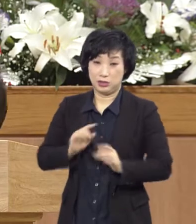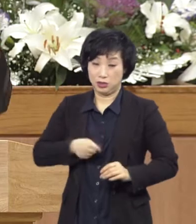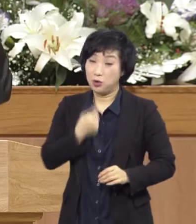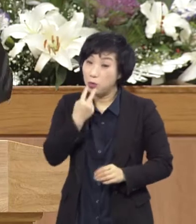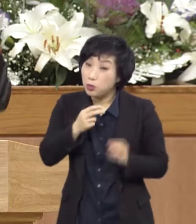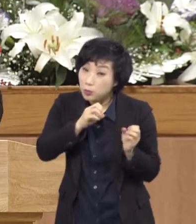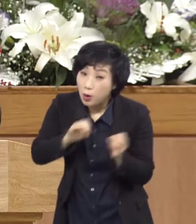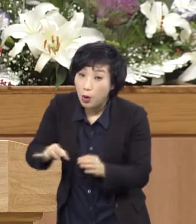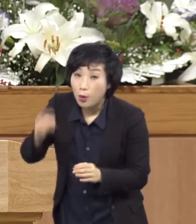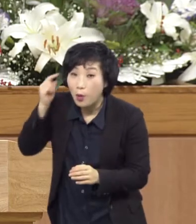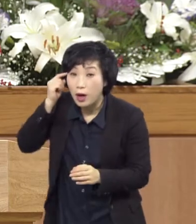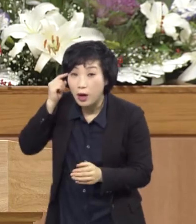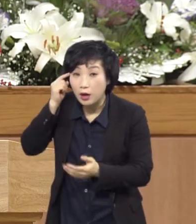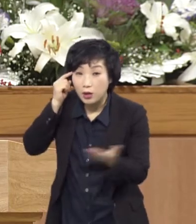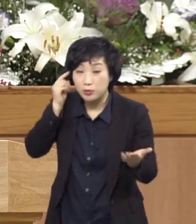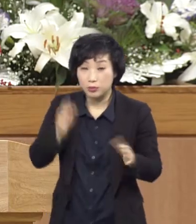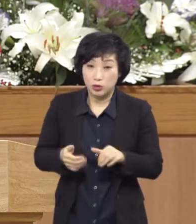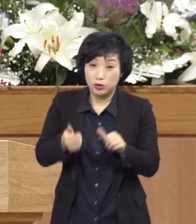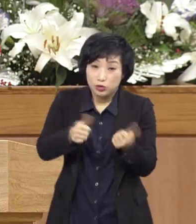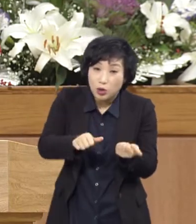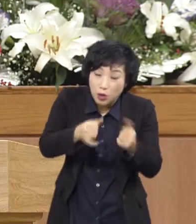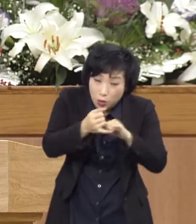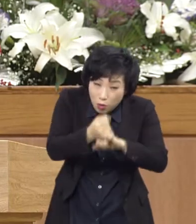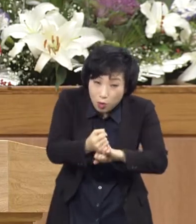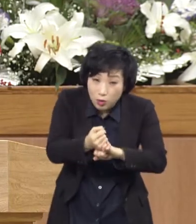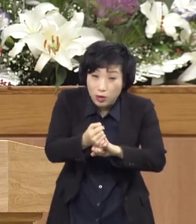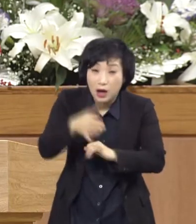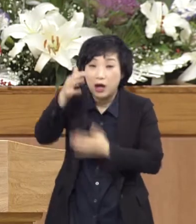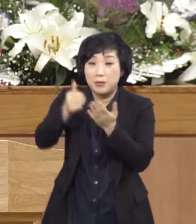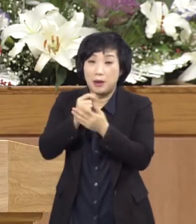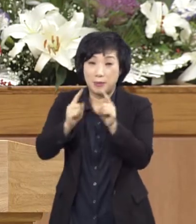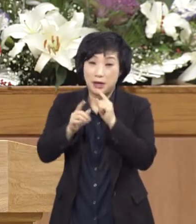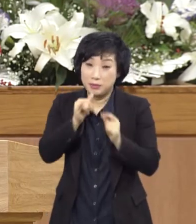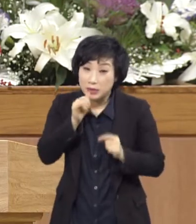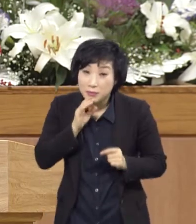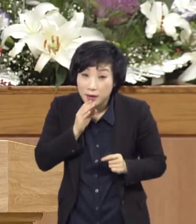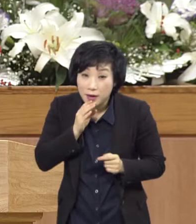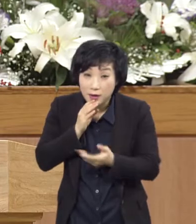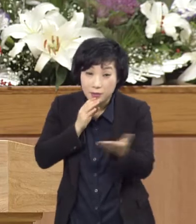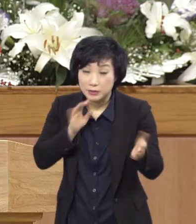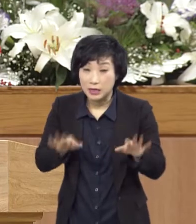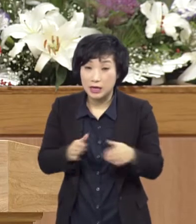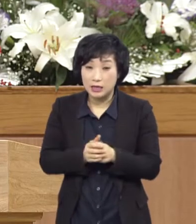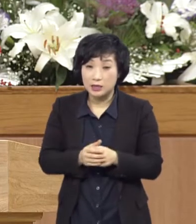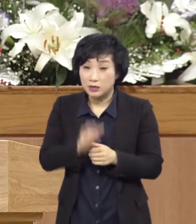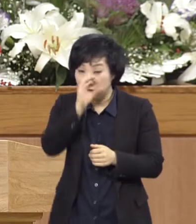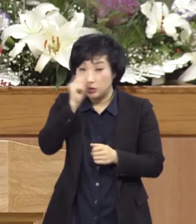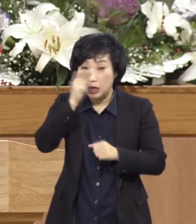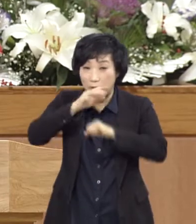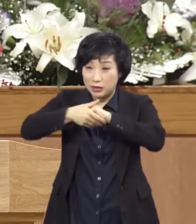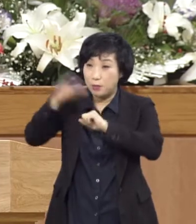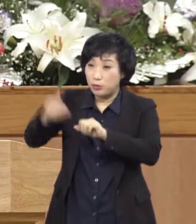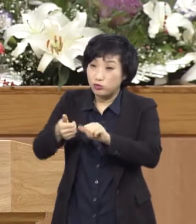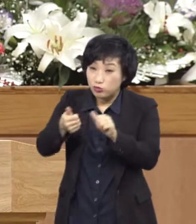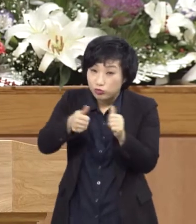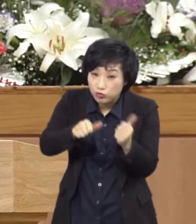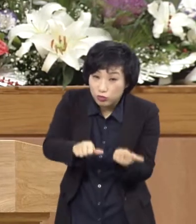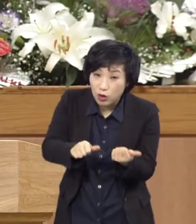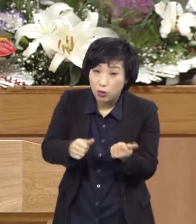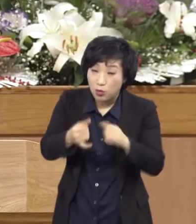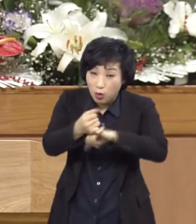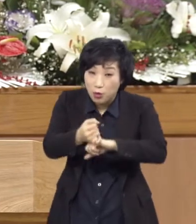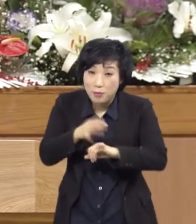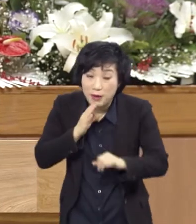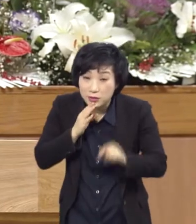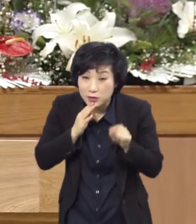왜? 정령 죽으리라고 말씀했으니 네가 먹으면 정령 죽으리라, 정령